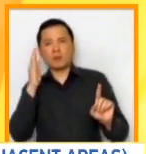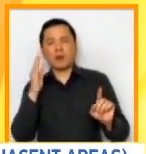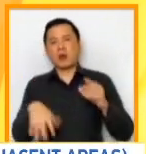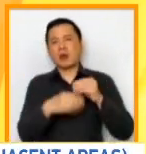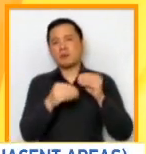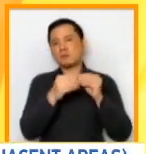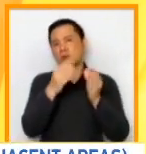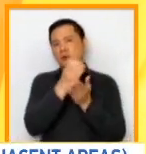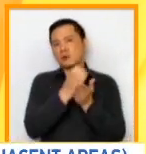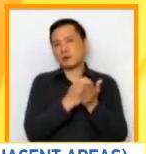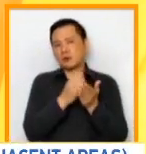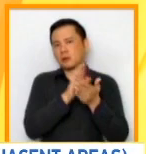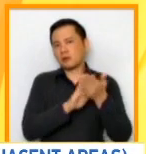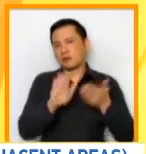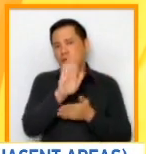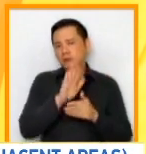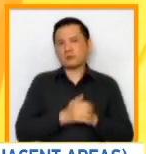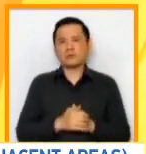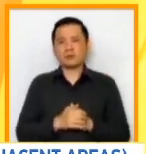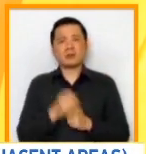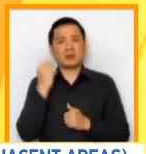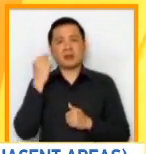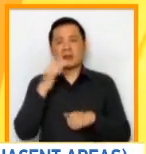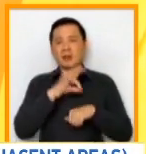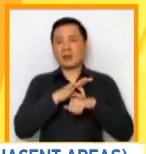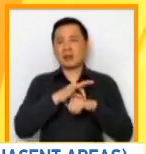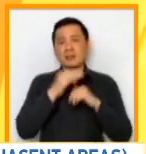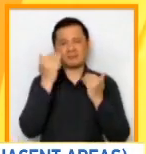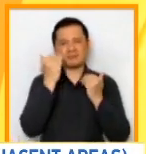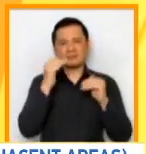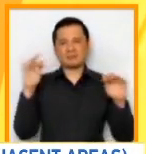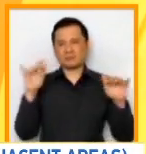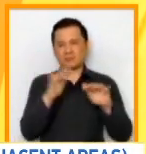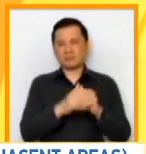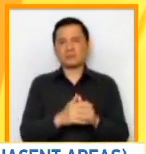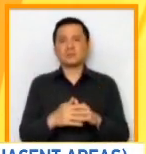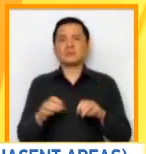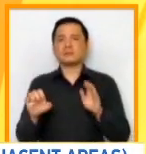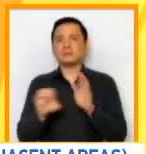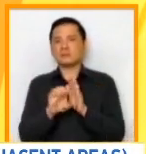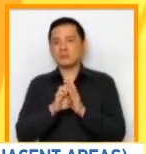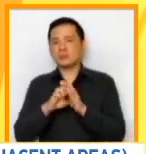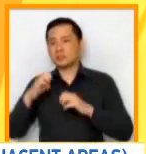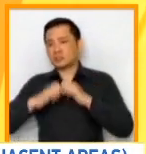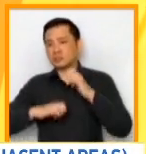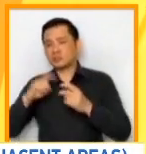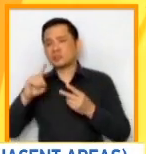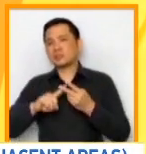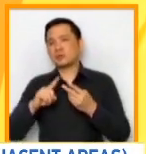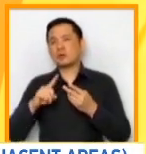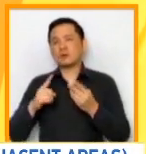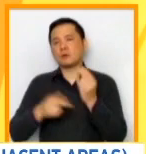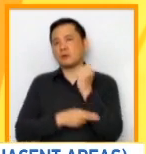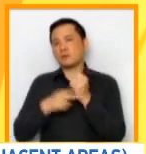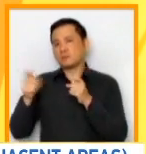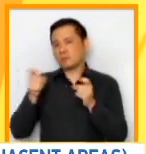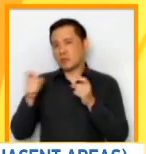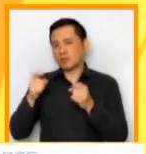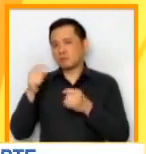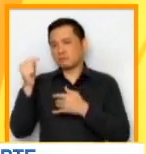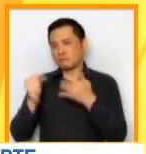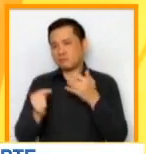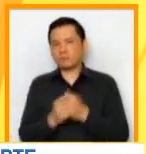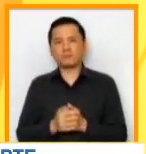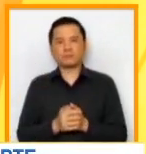classes. At kabilang po dyan ang engineering and technology programs at hotel and restaurant management. Pwede na rin po ang kursong tourism